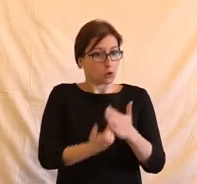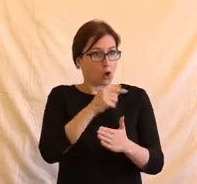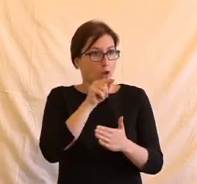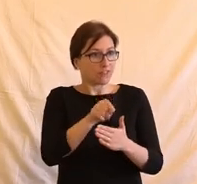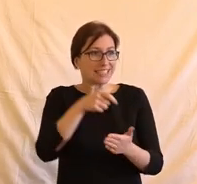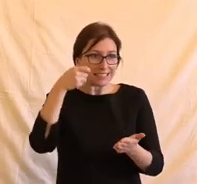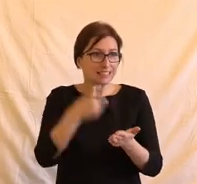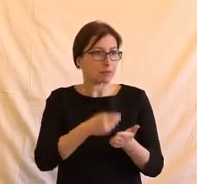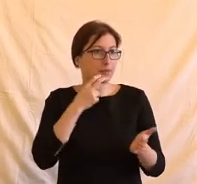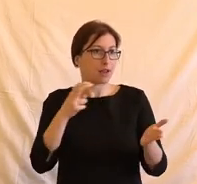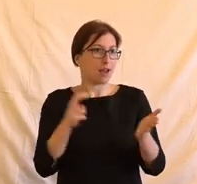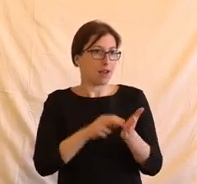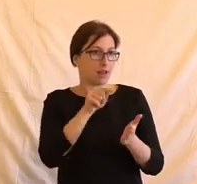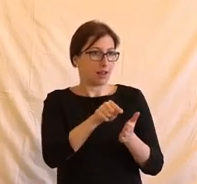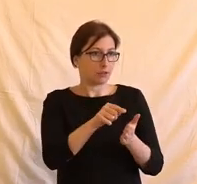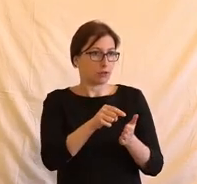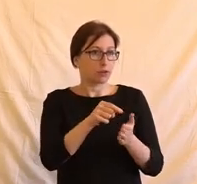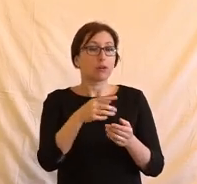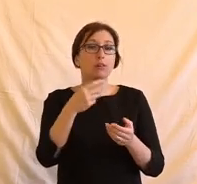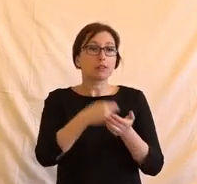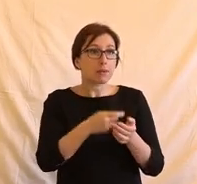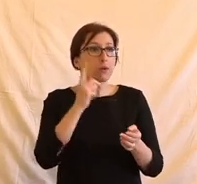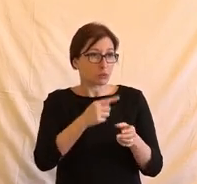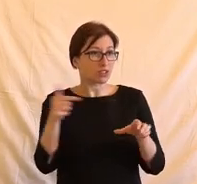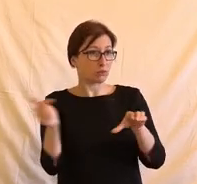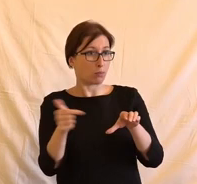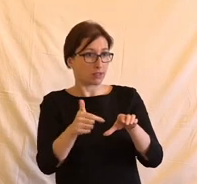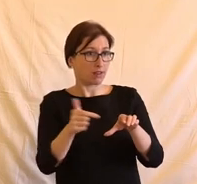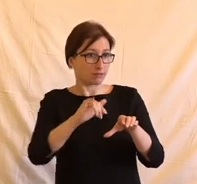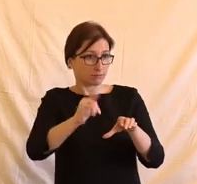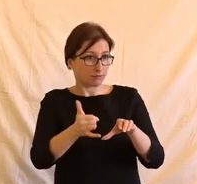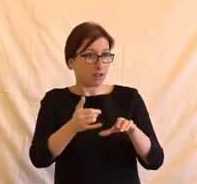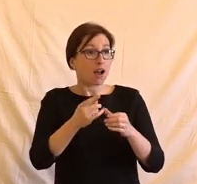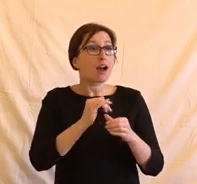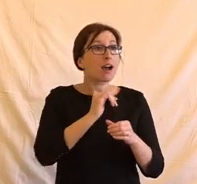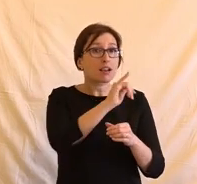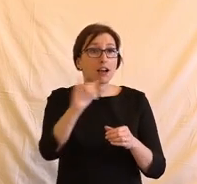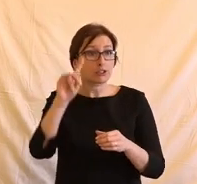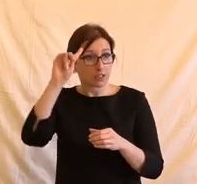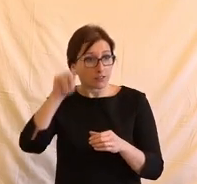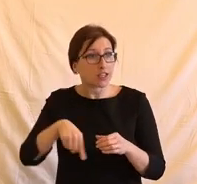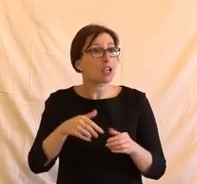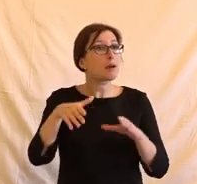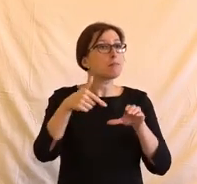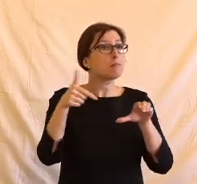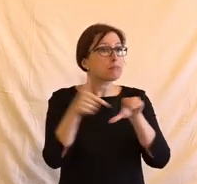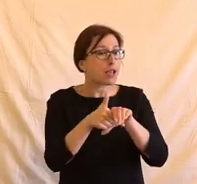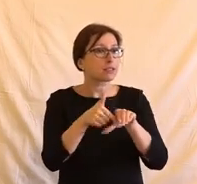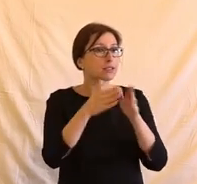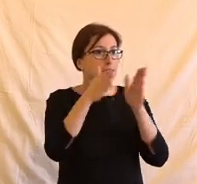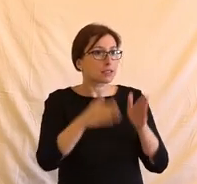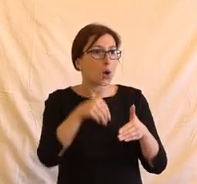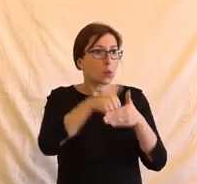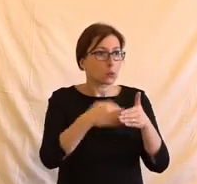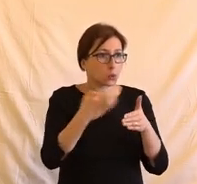vozidel jsou elektromobily. Ty je potřeba dobíjet. A zatímco každý ví, co je benzínka nebo